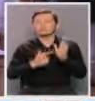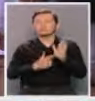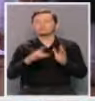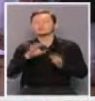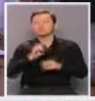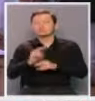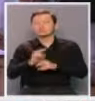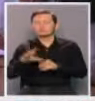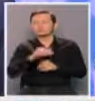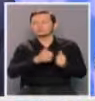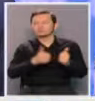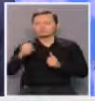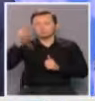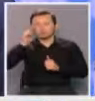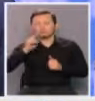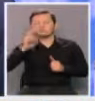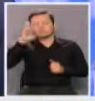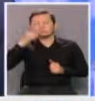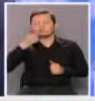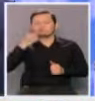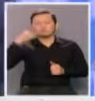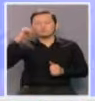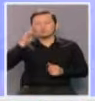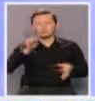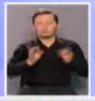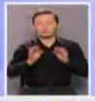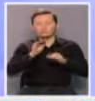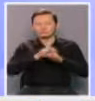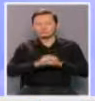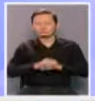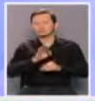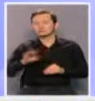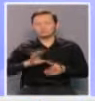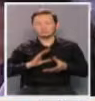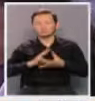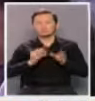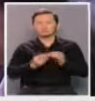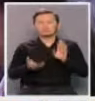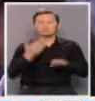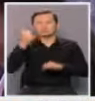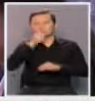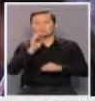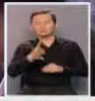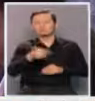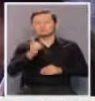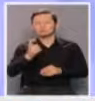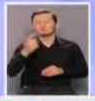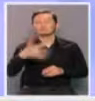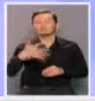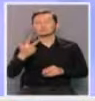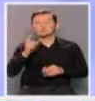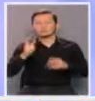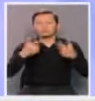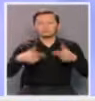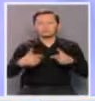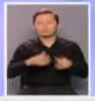жақсы нәтиже көрсетіп, мемлекеттік тілді орта деңгейде меңгергені дәлелденді. Бұл бағытта өткен жылы 4153 адам тест тапсырып,